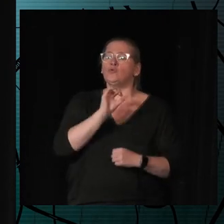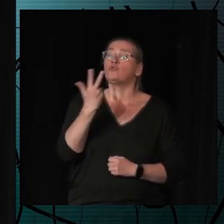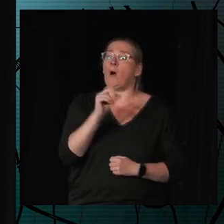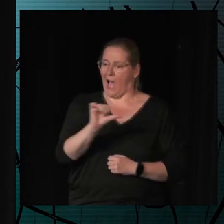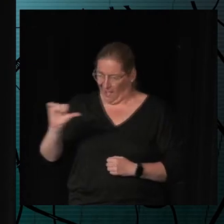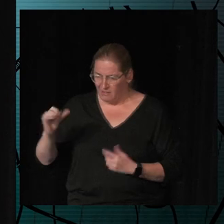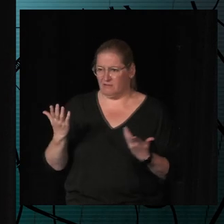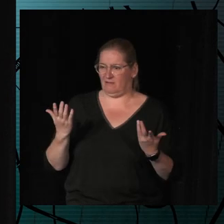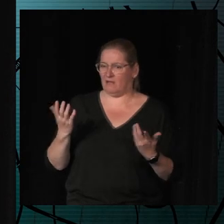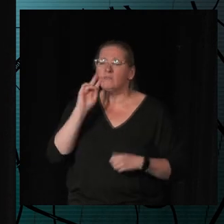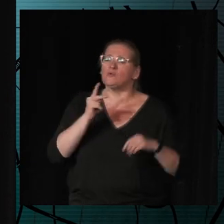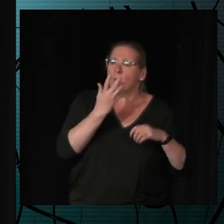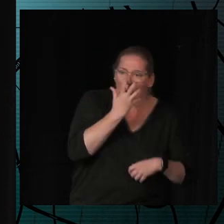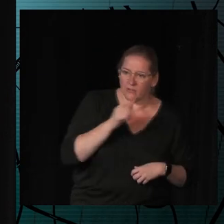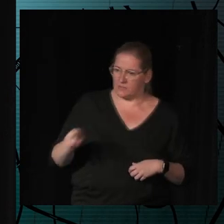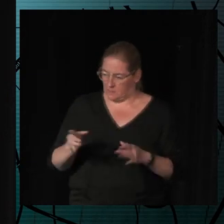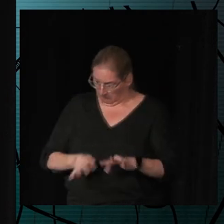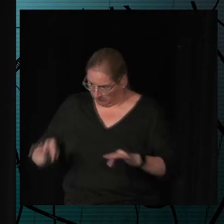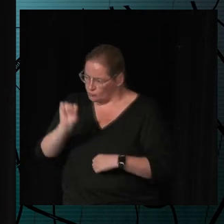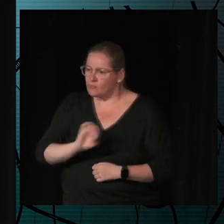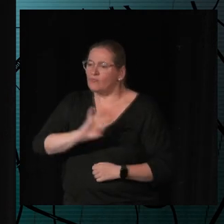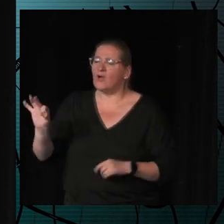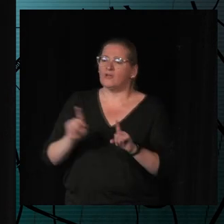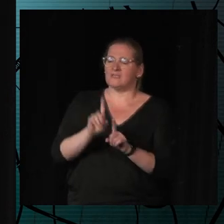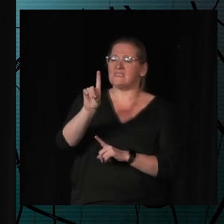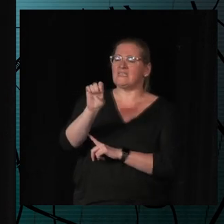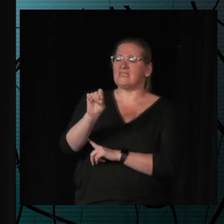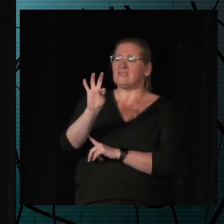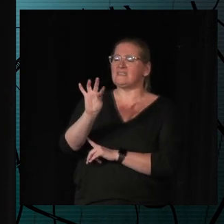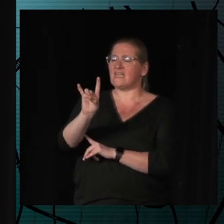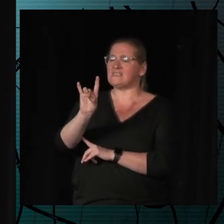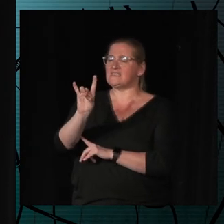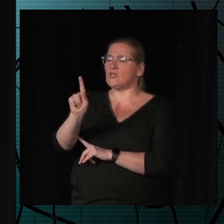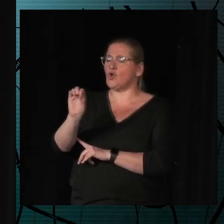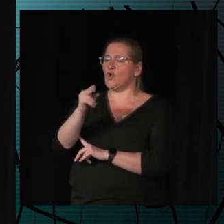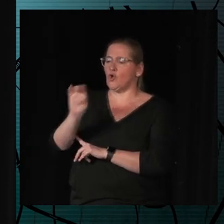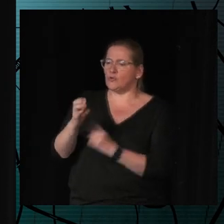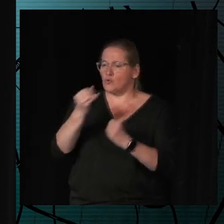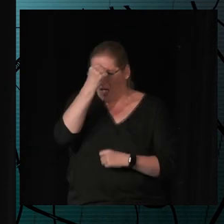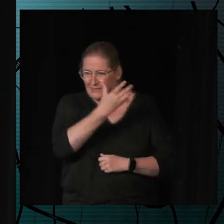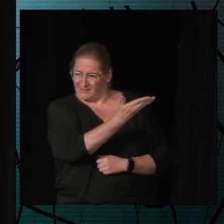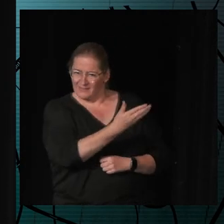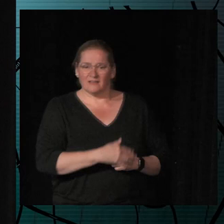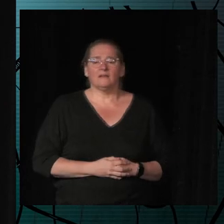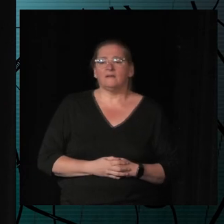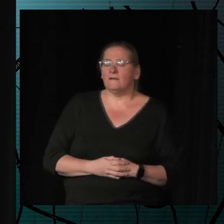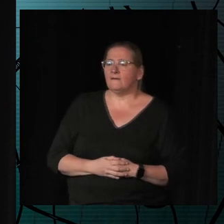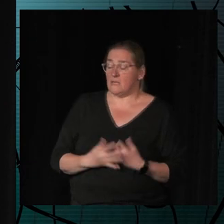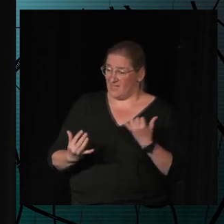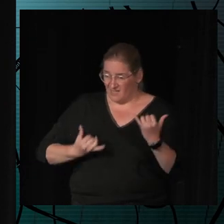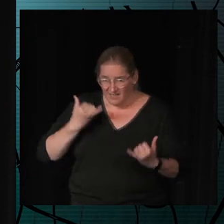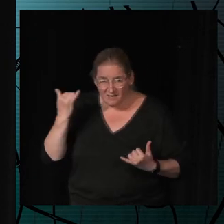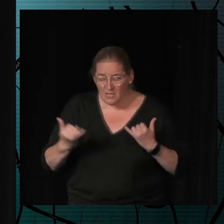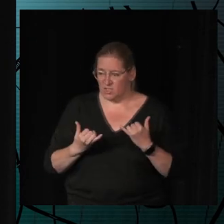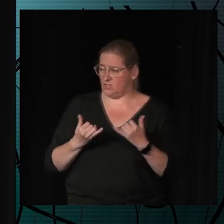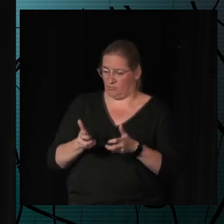baigne dans un climat horfique tout à l'heure on parlait de days gone days gone ça se passe en en Amérique mais si l'hiver du jeu se déroulait